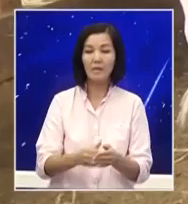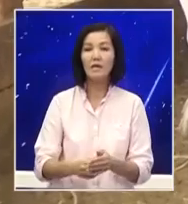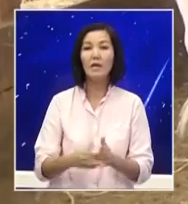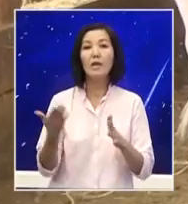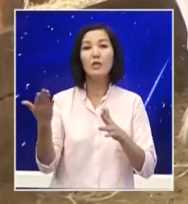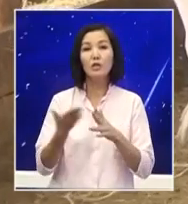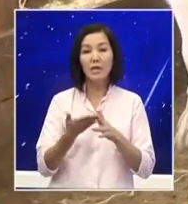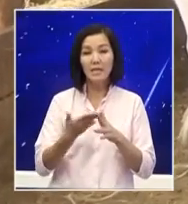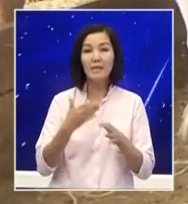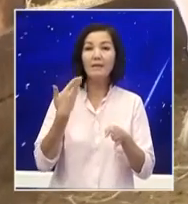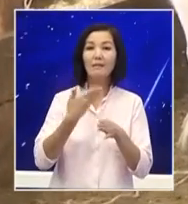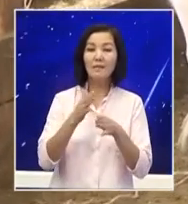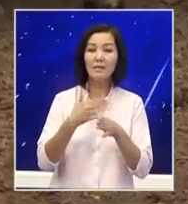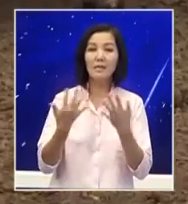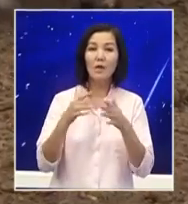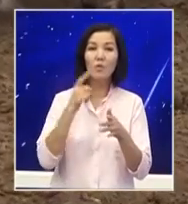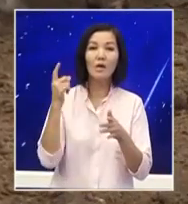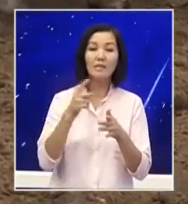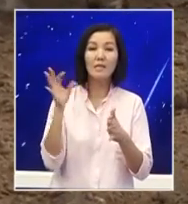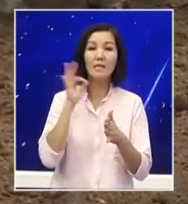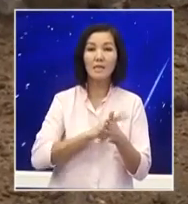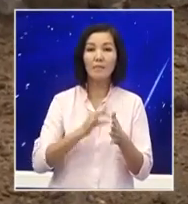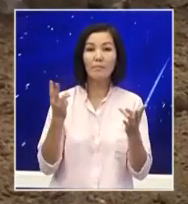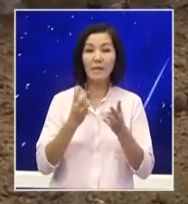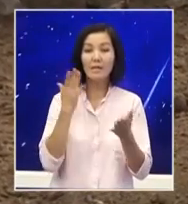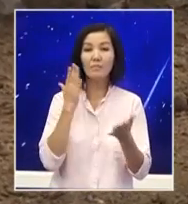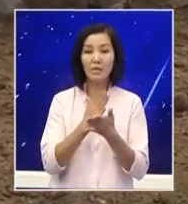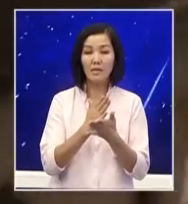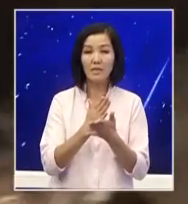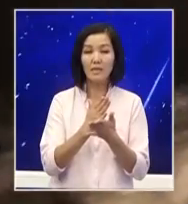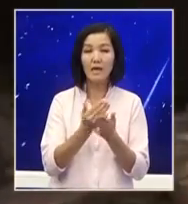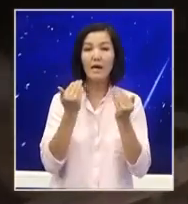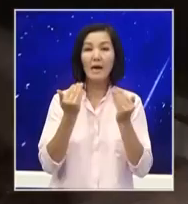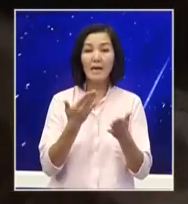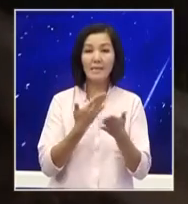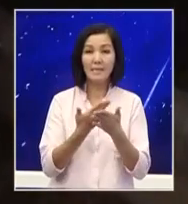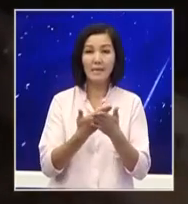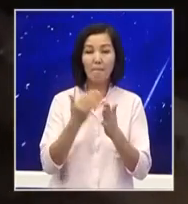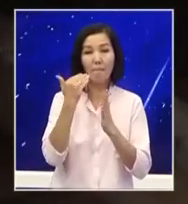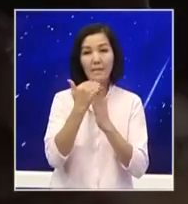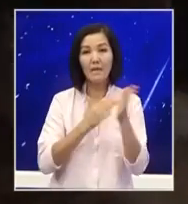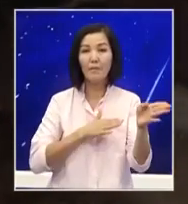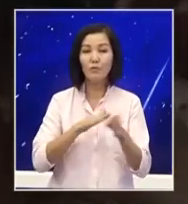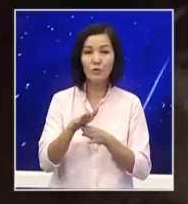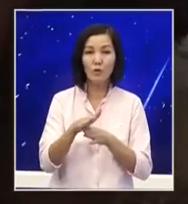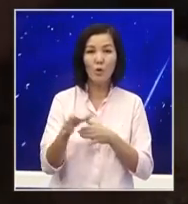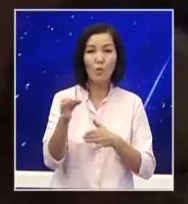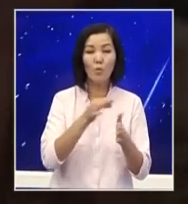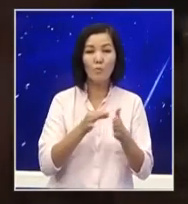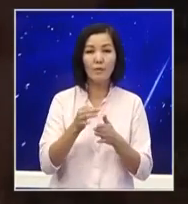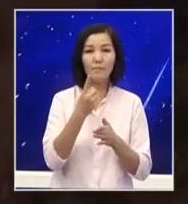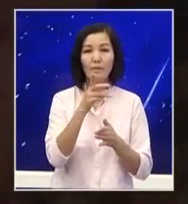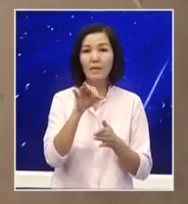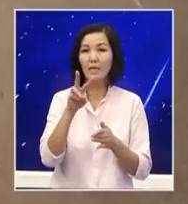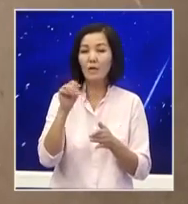Жеңілдетілген несиені өңірдегі ауыл шаруашылық саласы тиімді пайдаланып жатыр дейді мамандар. Мәселен, аталған бағдарламаны жүзеге асыру үшін облысқа 1